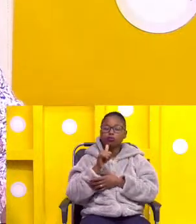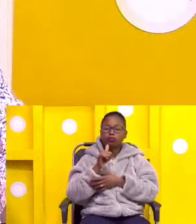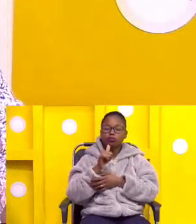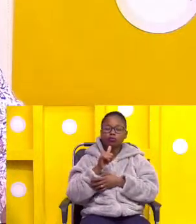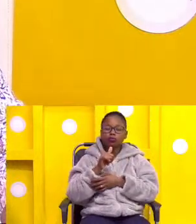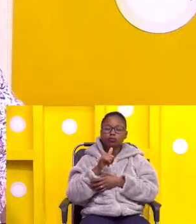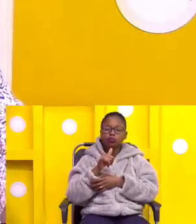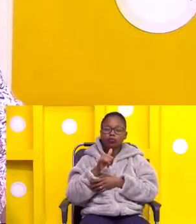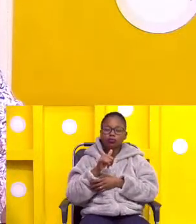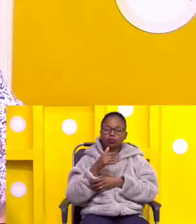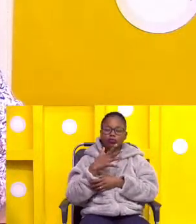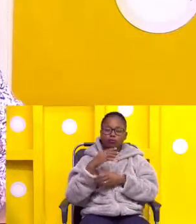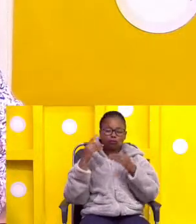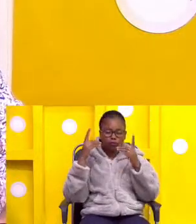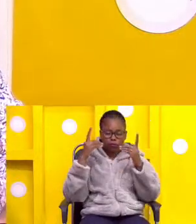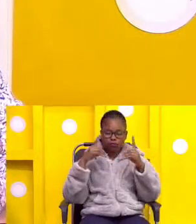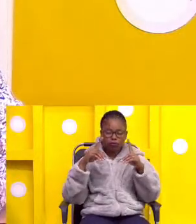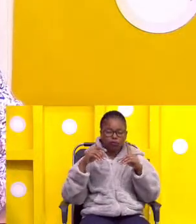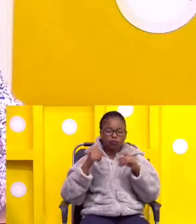noguo tiguo nduite